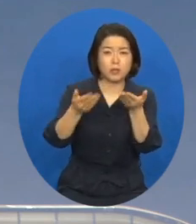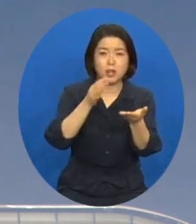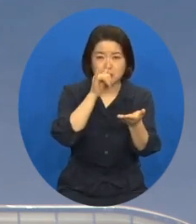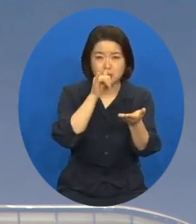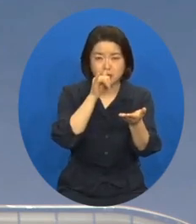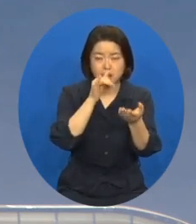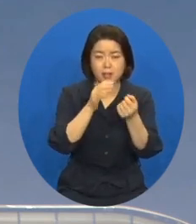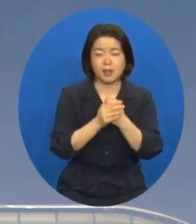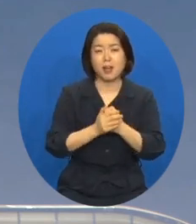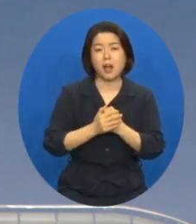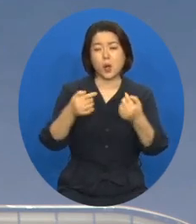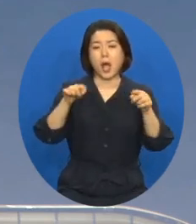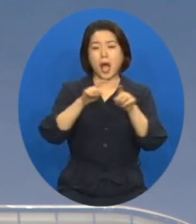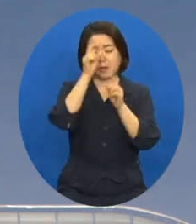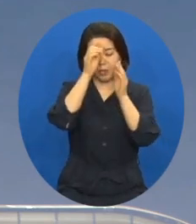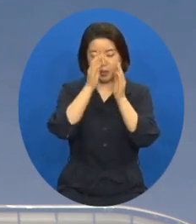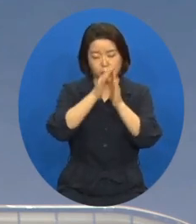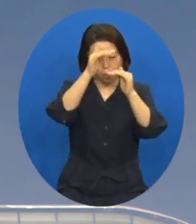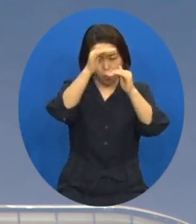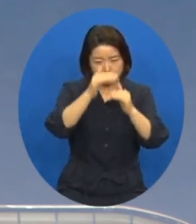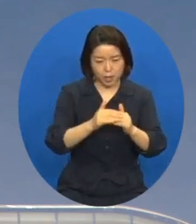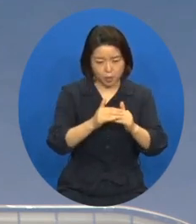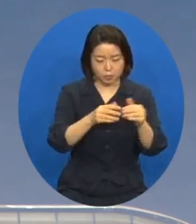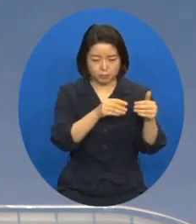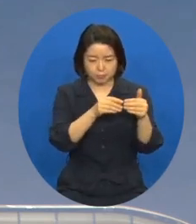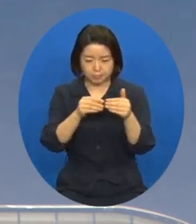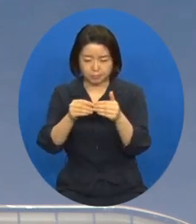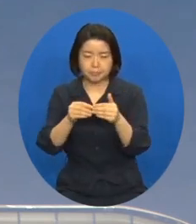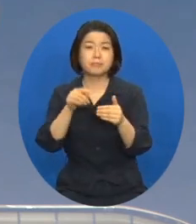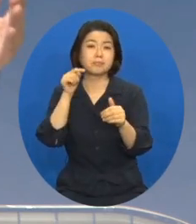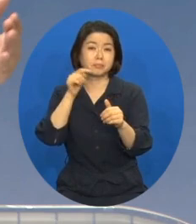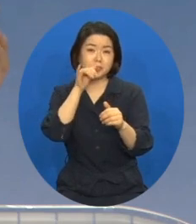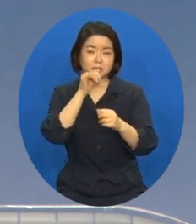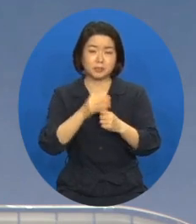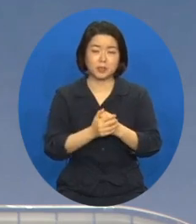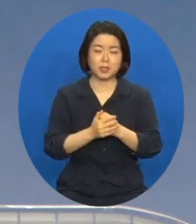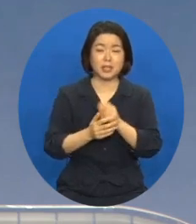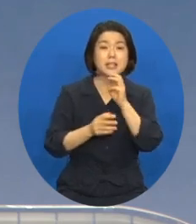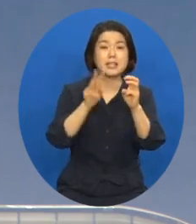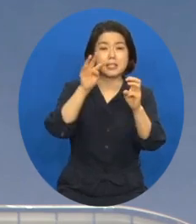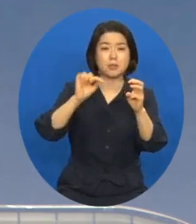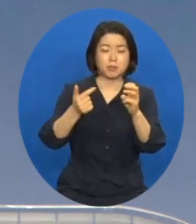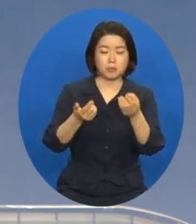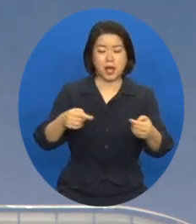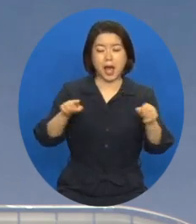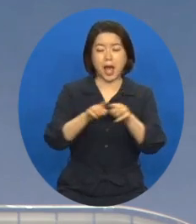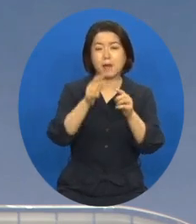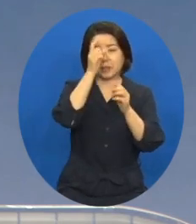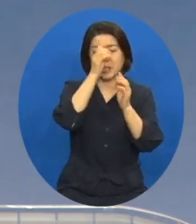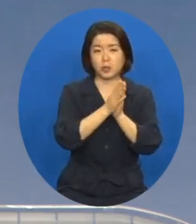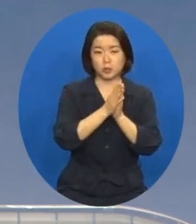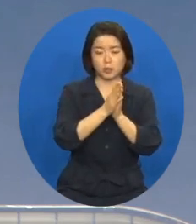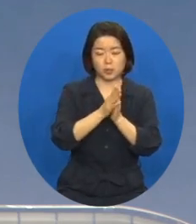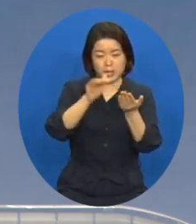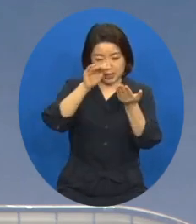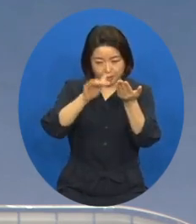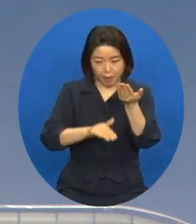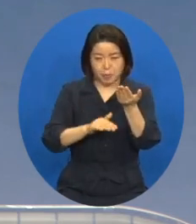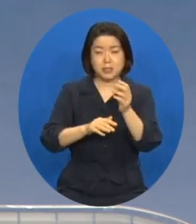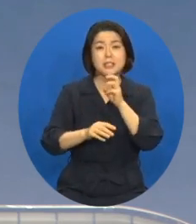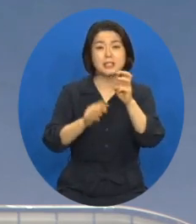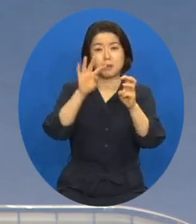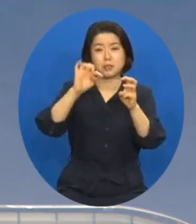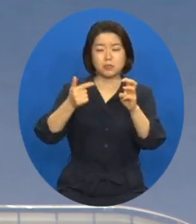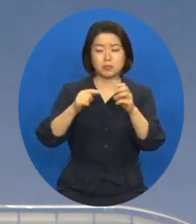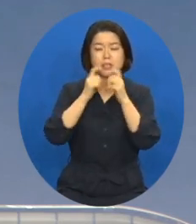그리고 함께 기도해야 될 내용을 이끌어줘요. 한 30분 정도는 함께 기도하고 나머지 30분은 개인